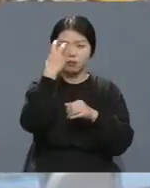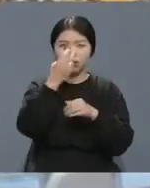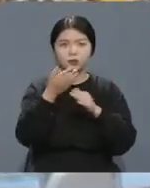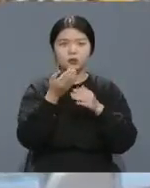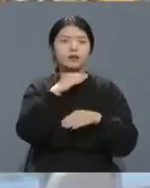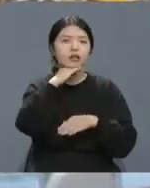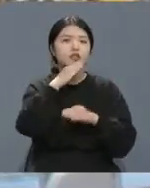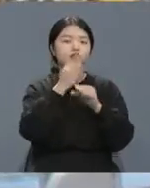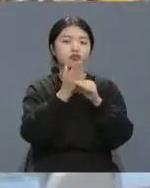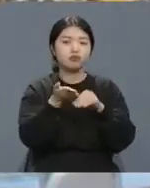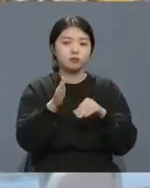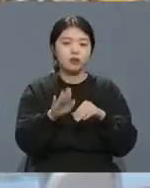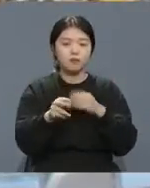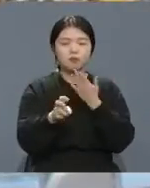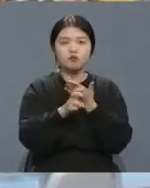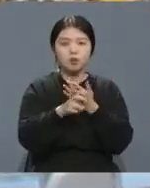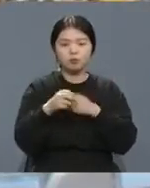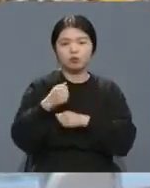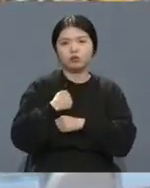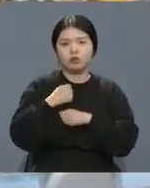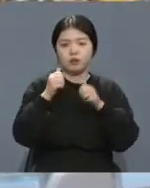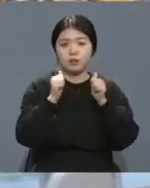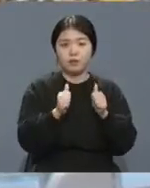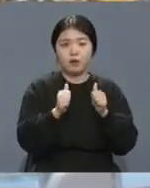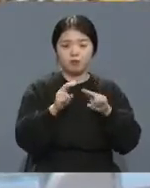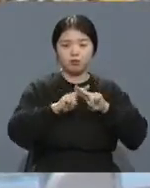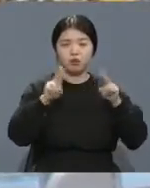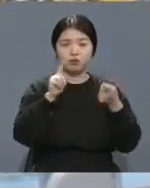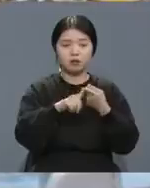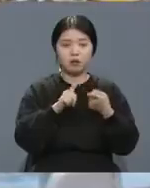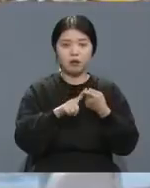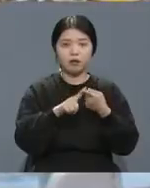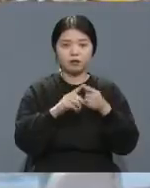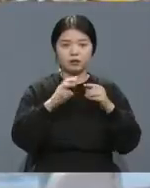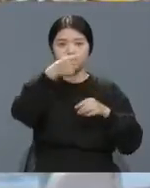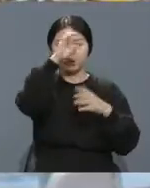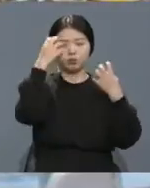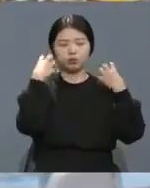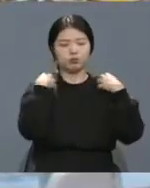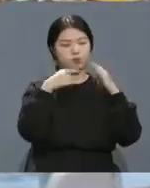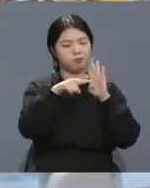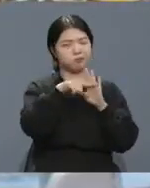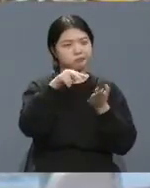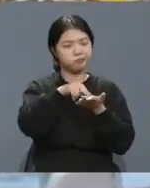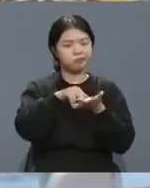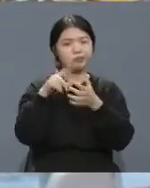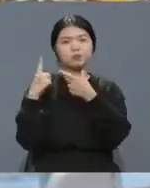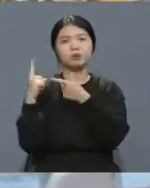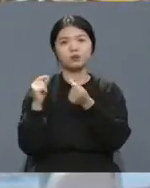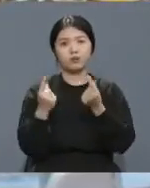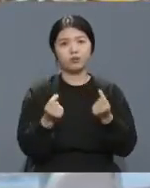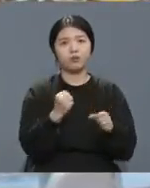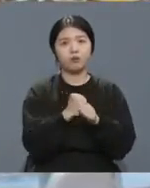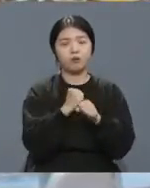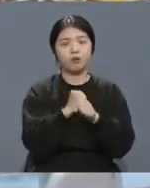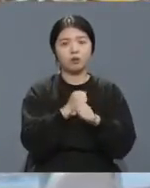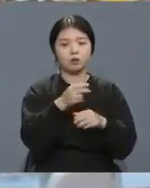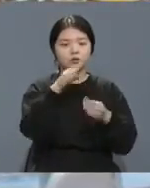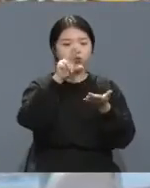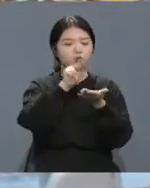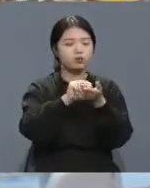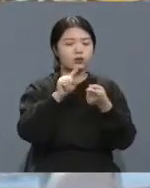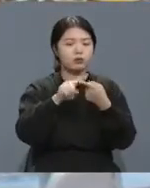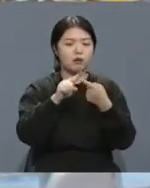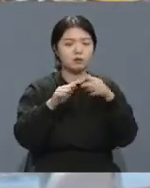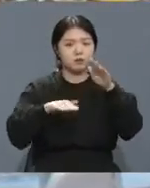있는데요 애플 법 군사재판 무효 화에 대한 정부 측의 부정적인 입장이 여전하고 여야 도 핵심 쟁점 에 대한